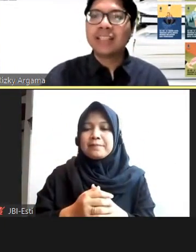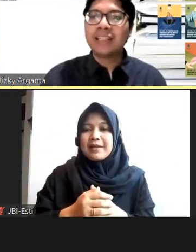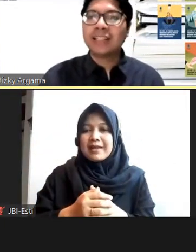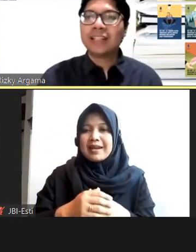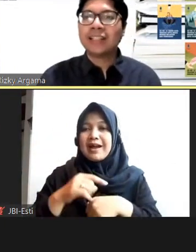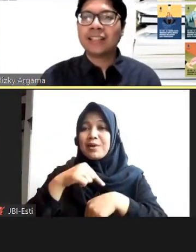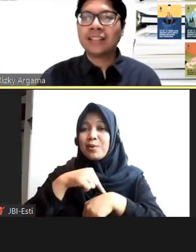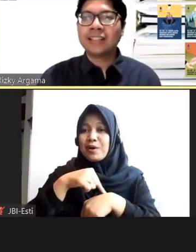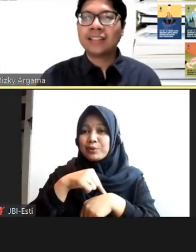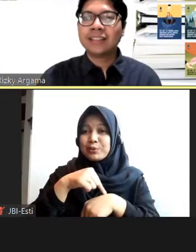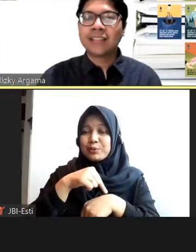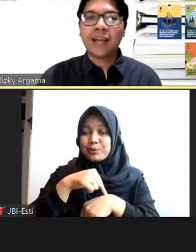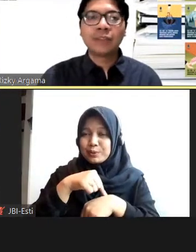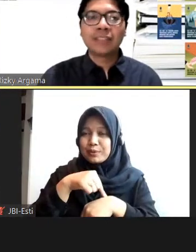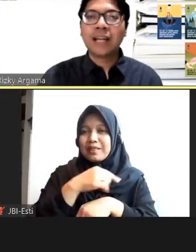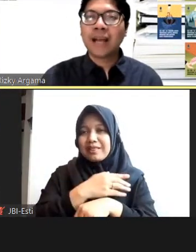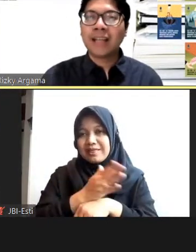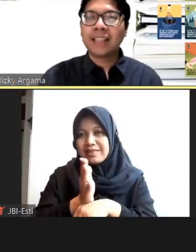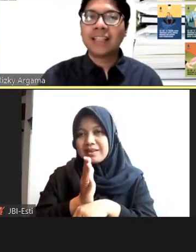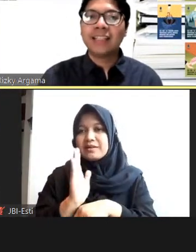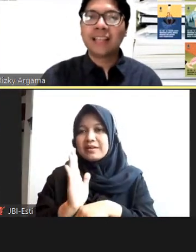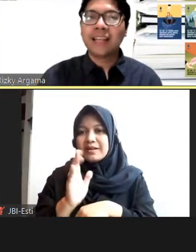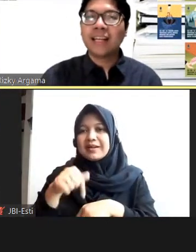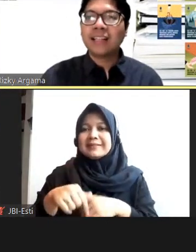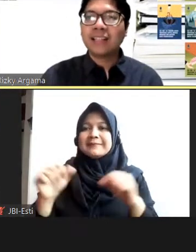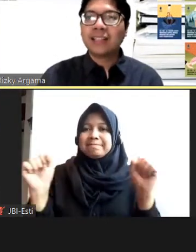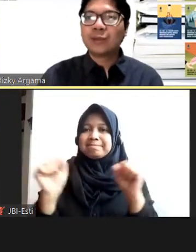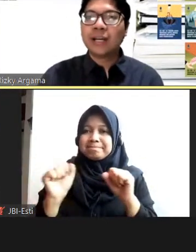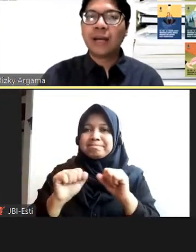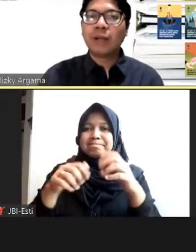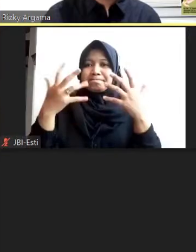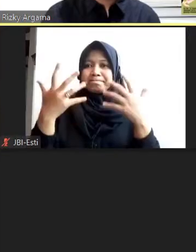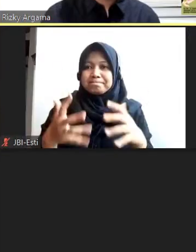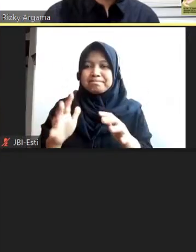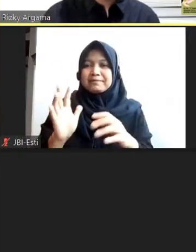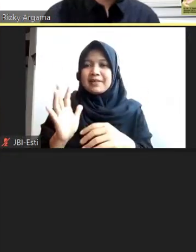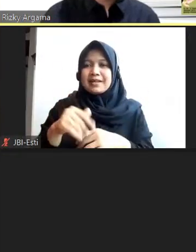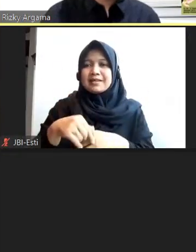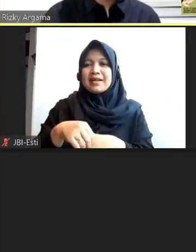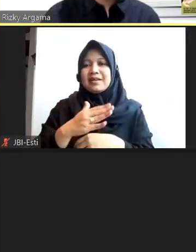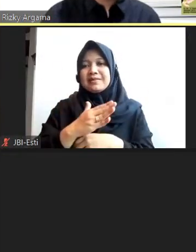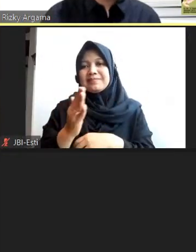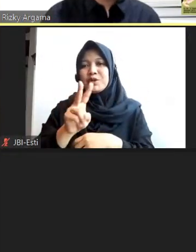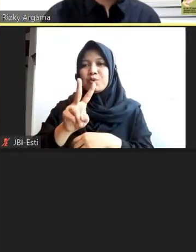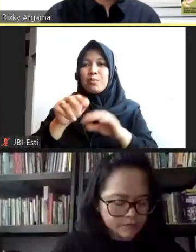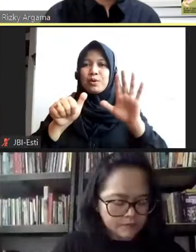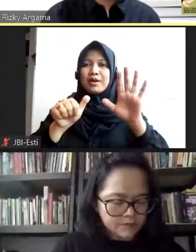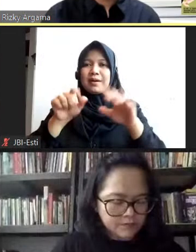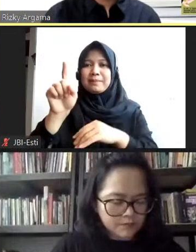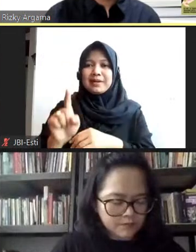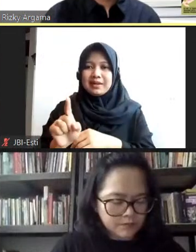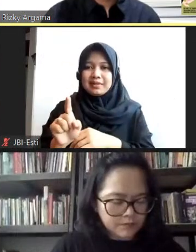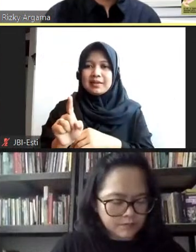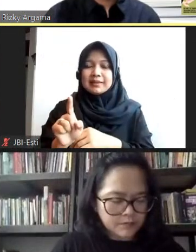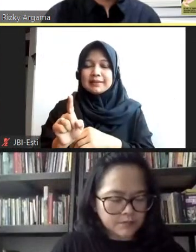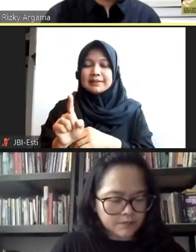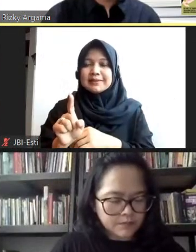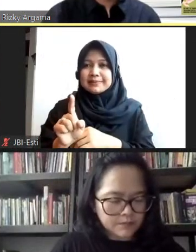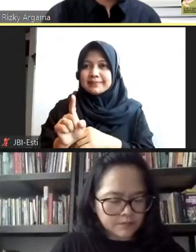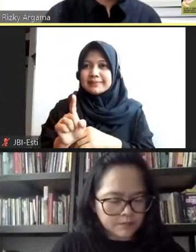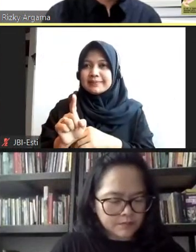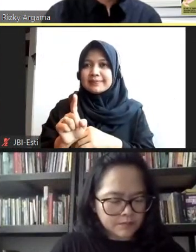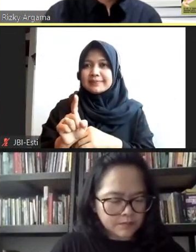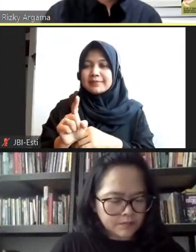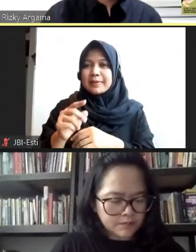juga, saya harus segera mengakhiri. Kita sudah lewat 26 menit dari yang kita rencanakan selesai jam